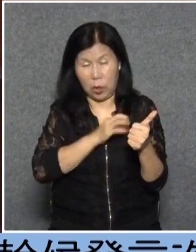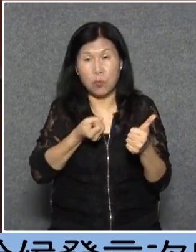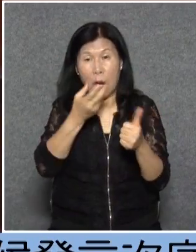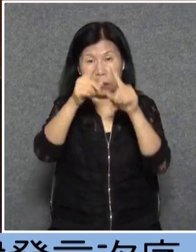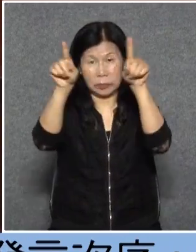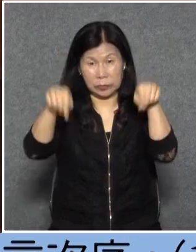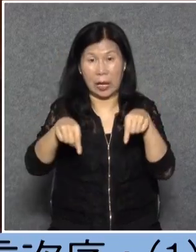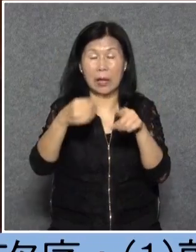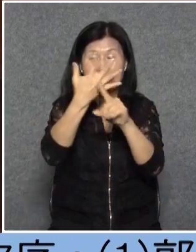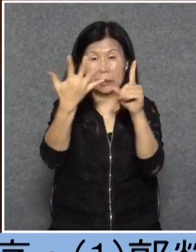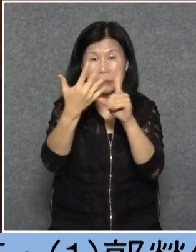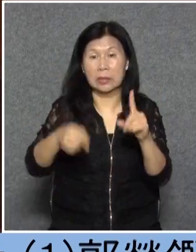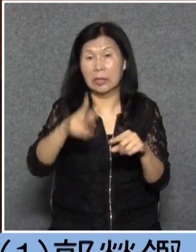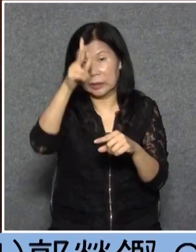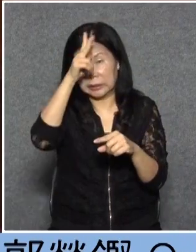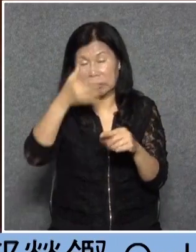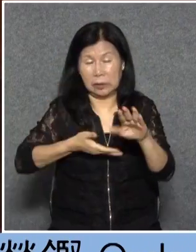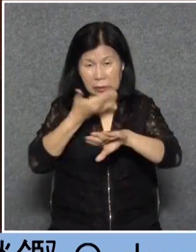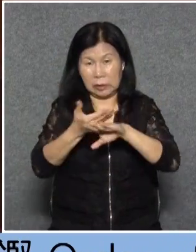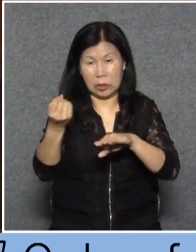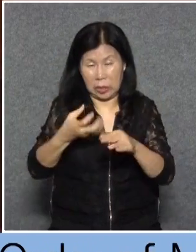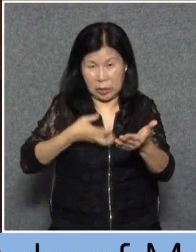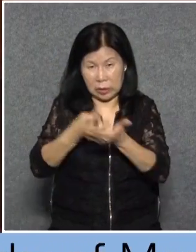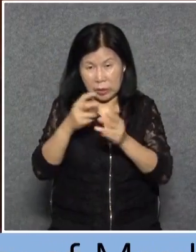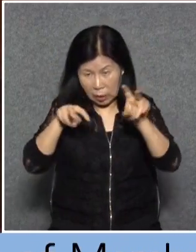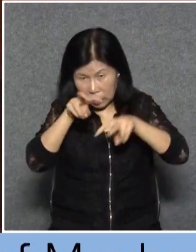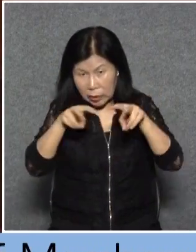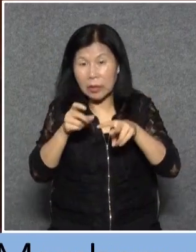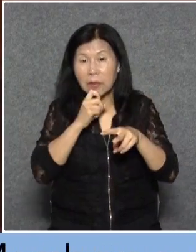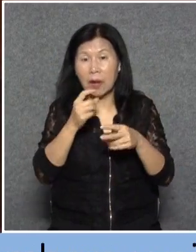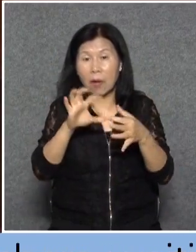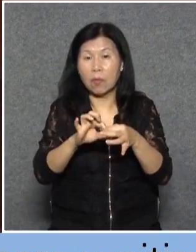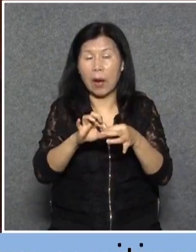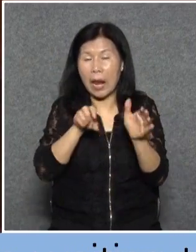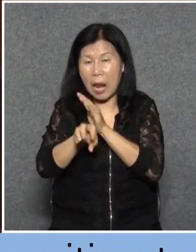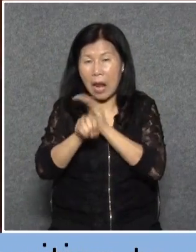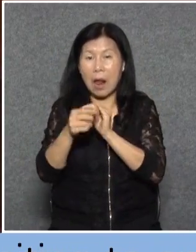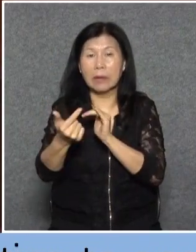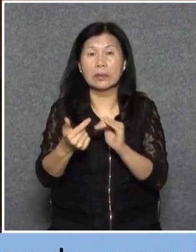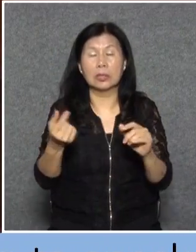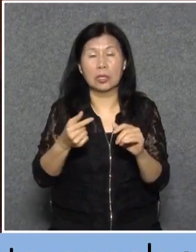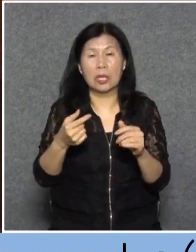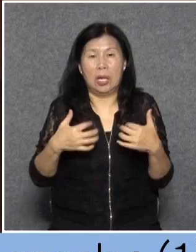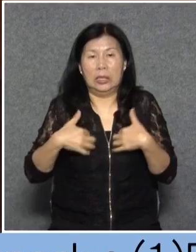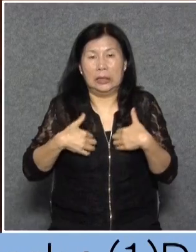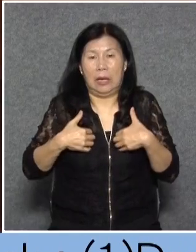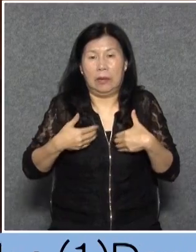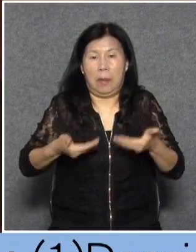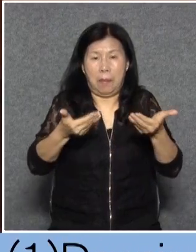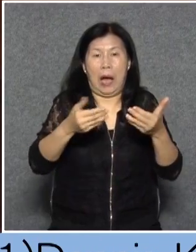希望咧，當局可以重新審視條例草案嘅一啲缺漏，唔應該草草交上大